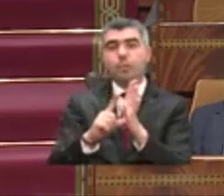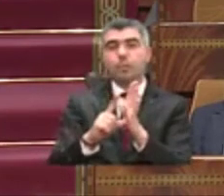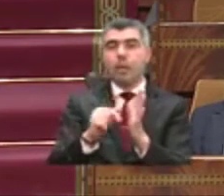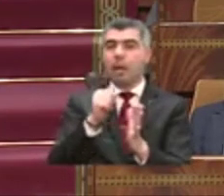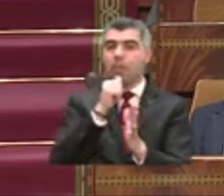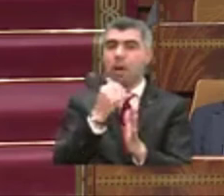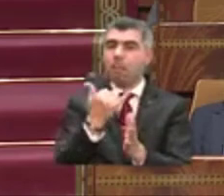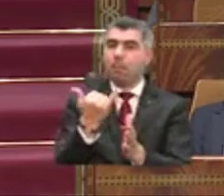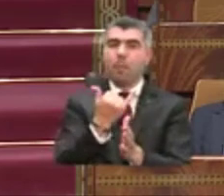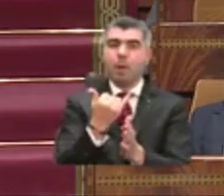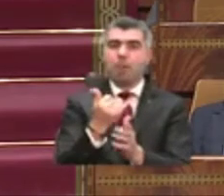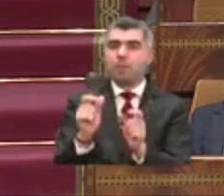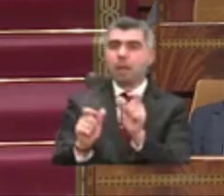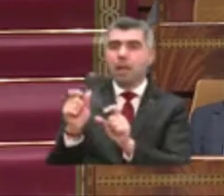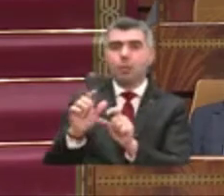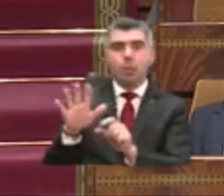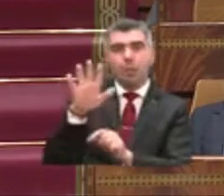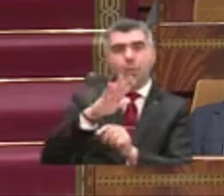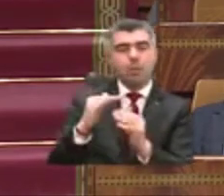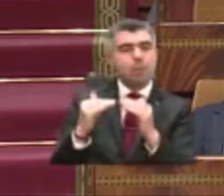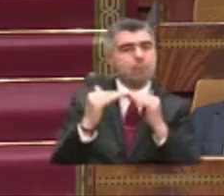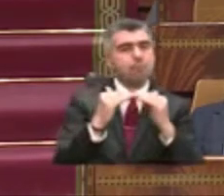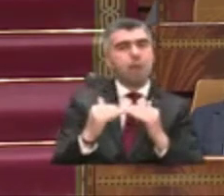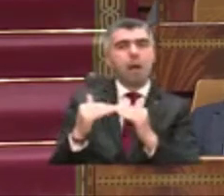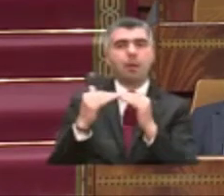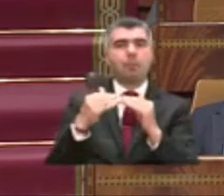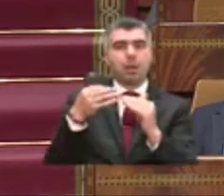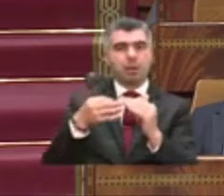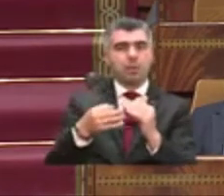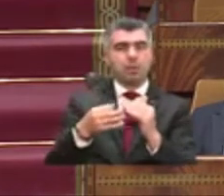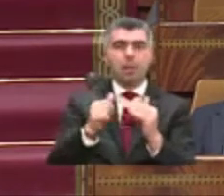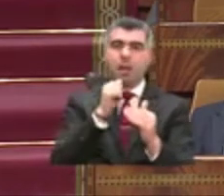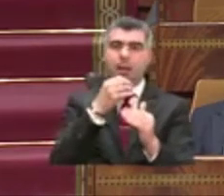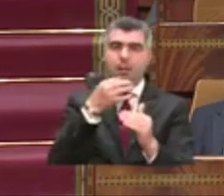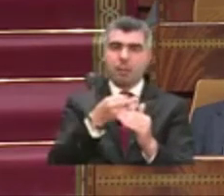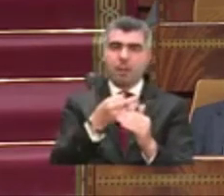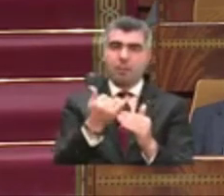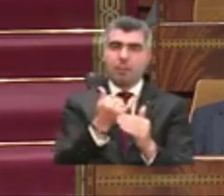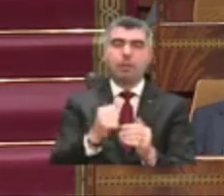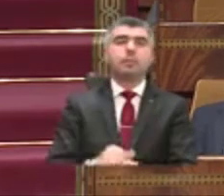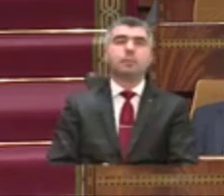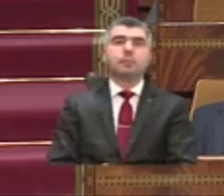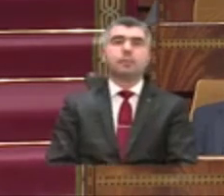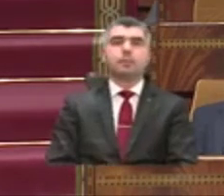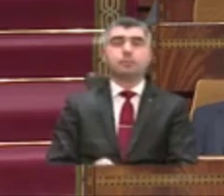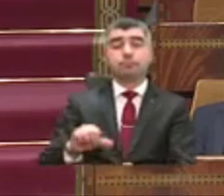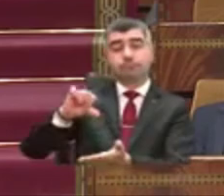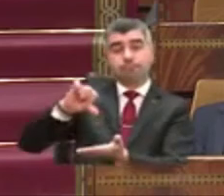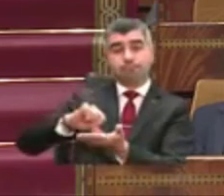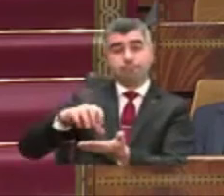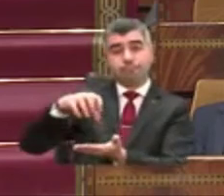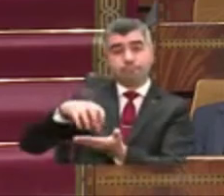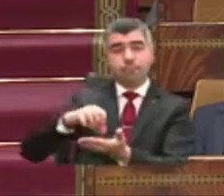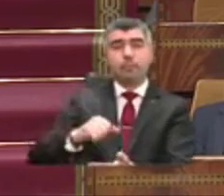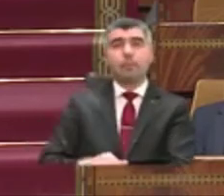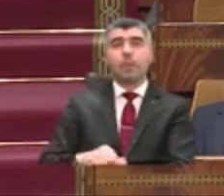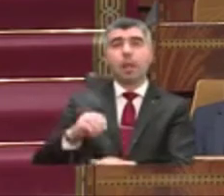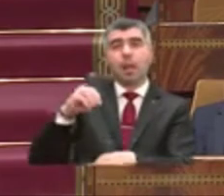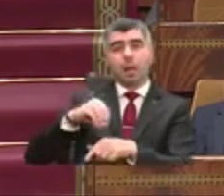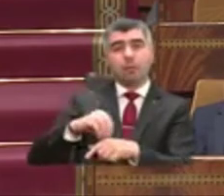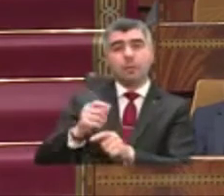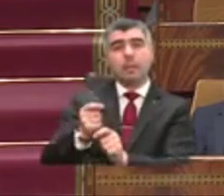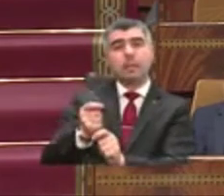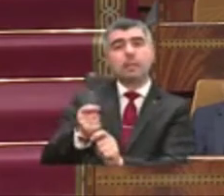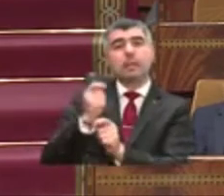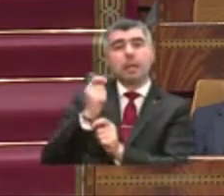المواطنين الآن في حاجة ماسة سيد الوزير لماء الشرب، وهذه المحطة بالخصوص. كذلك المناطق الصيد البحري،